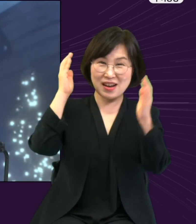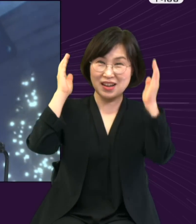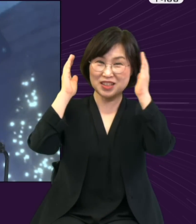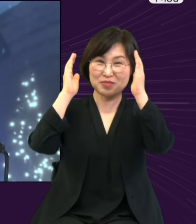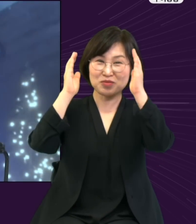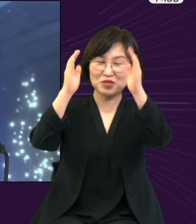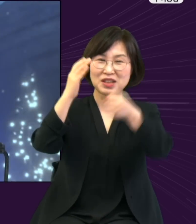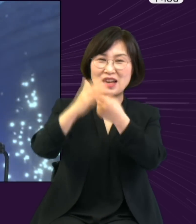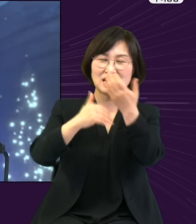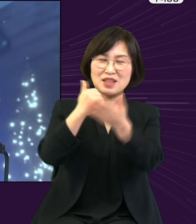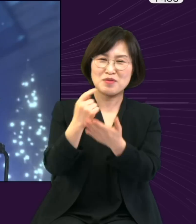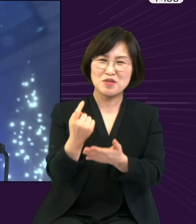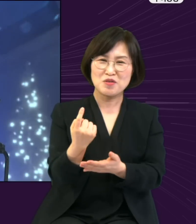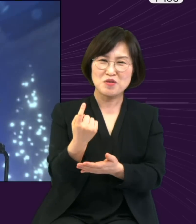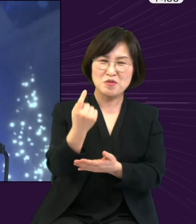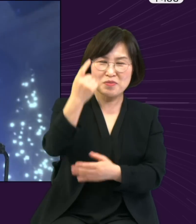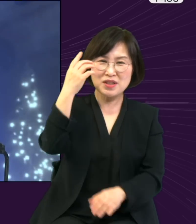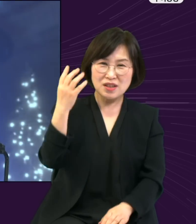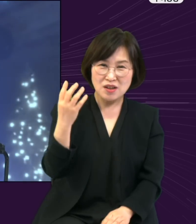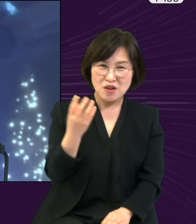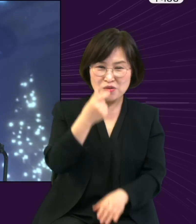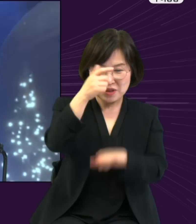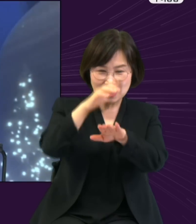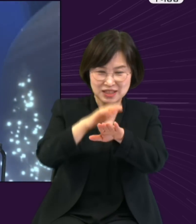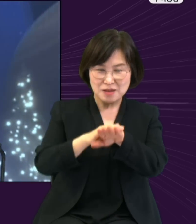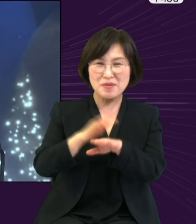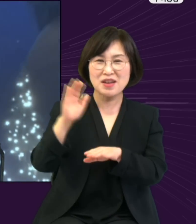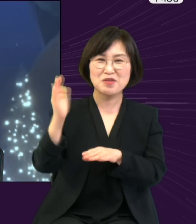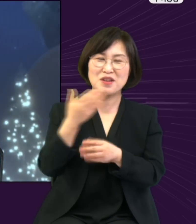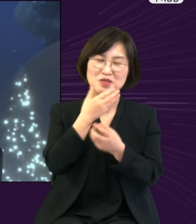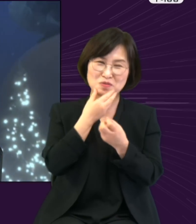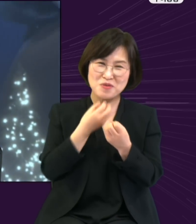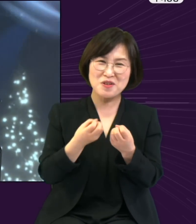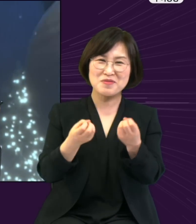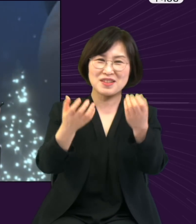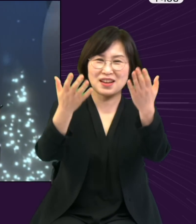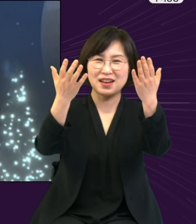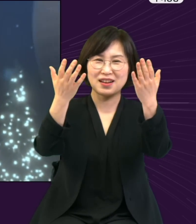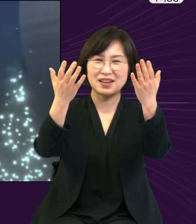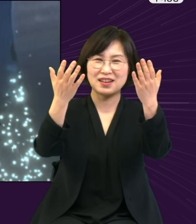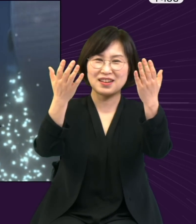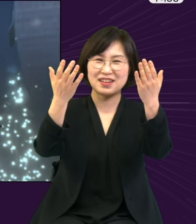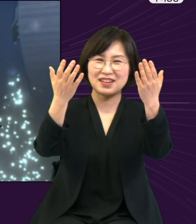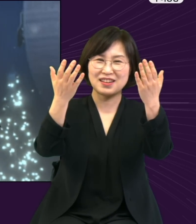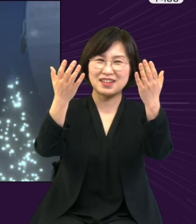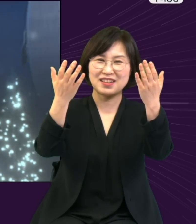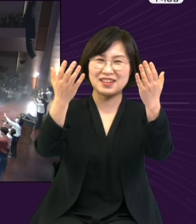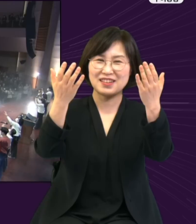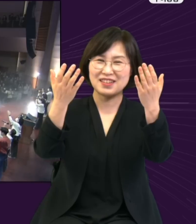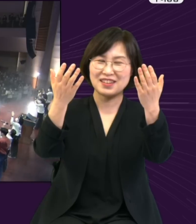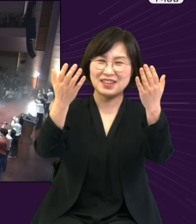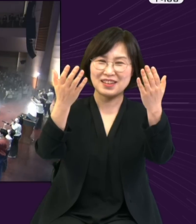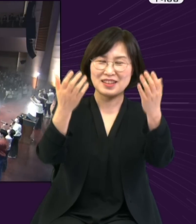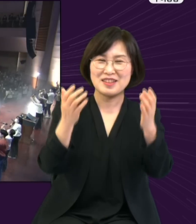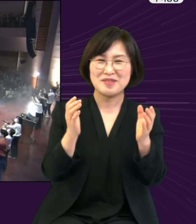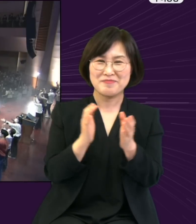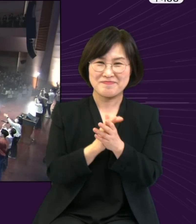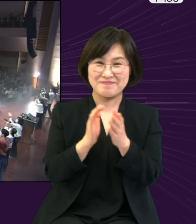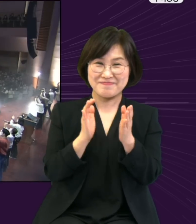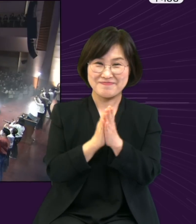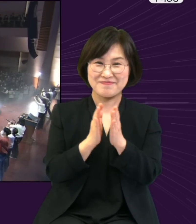분을 높이는 거룩한 예배 되기를 축복합니다. 우리 다시 한번 주님 앞에 우리